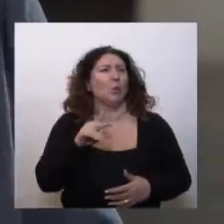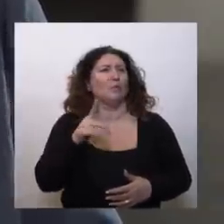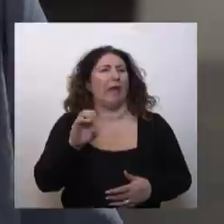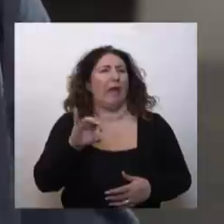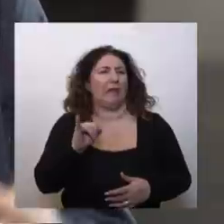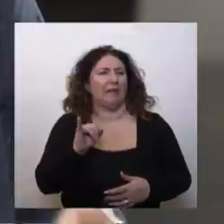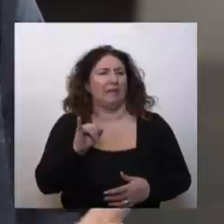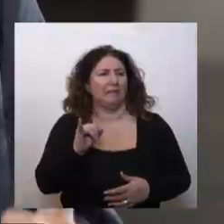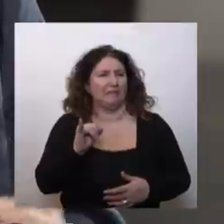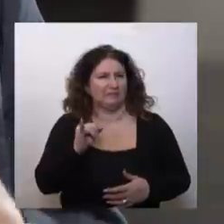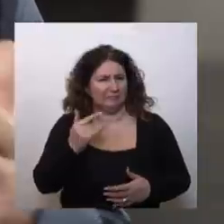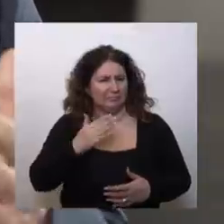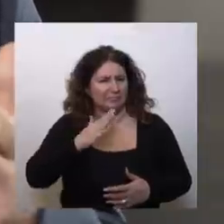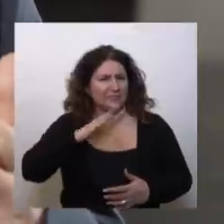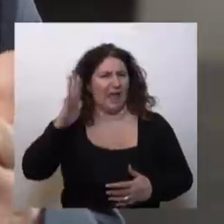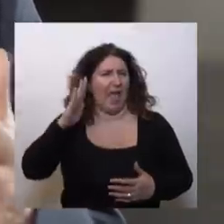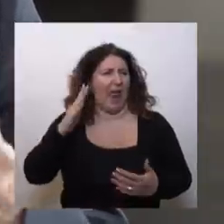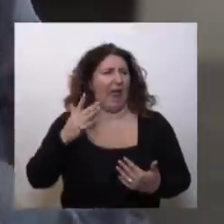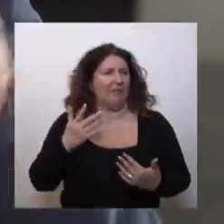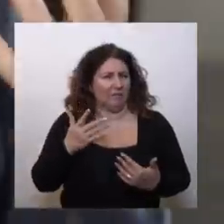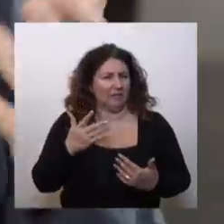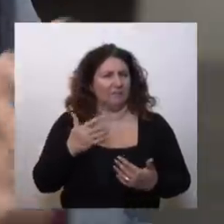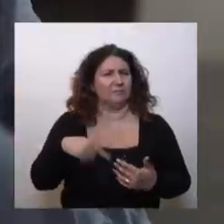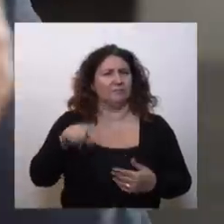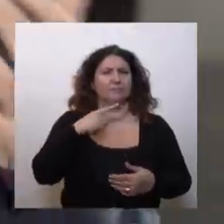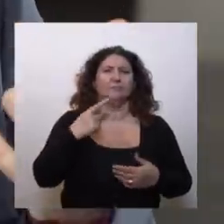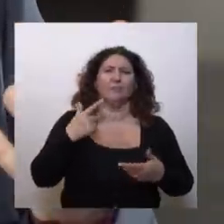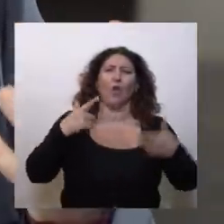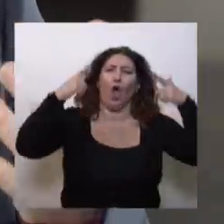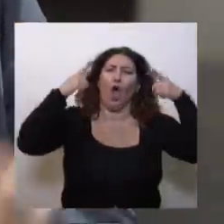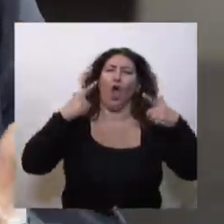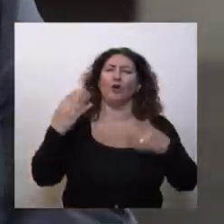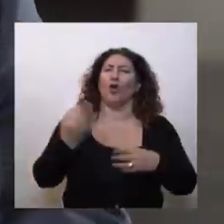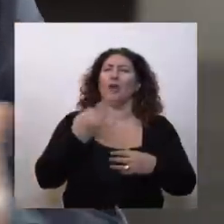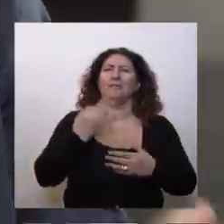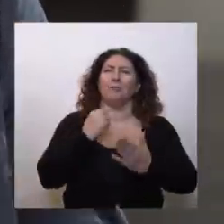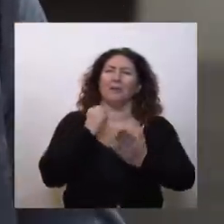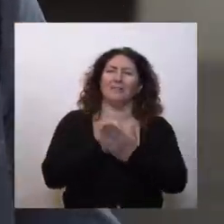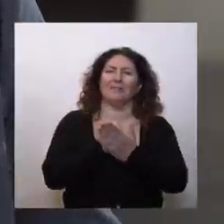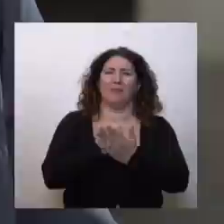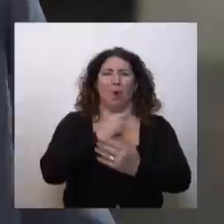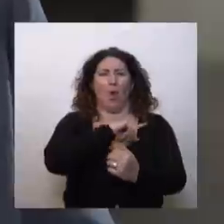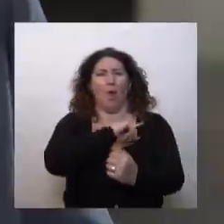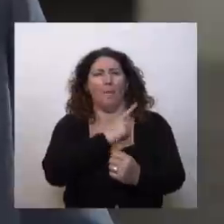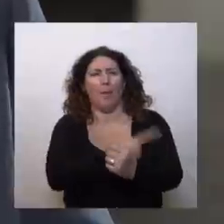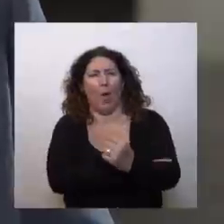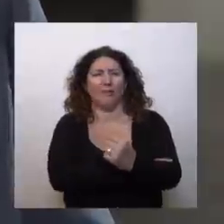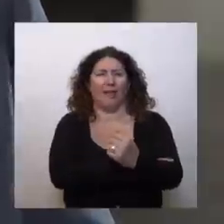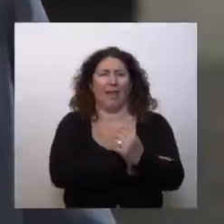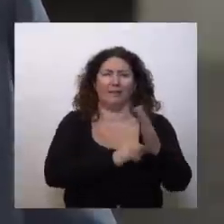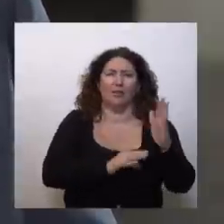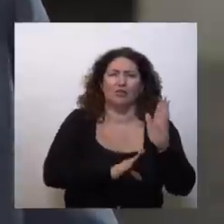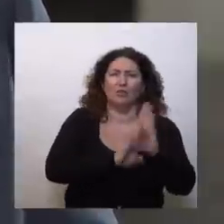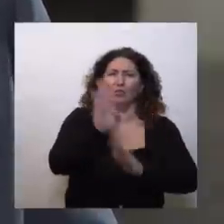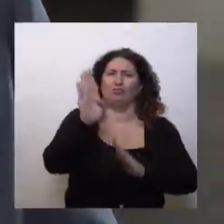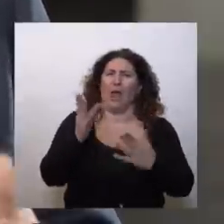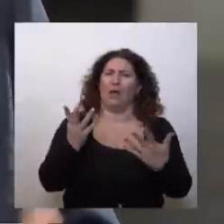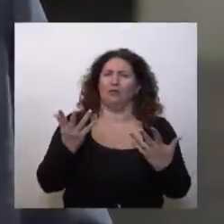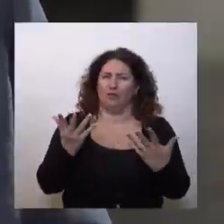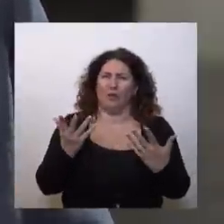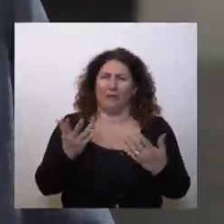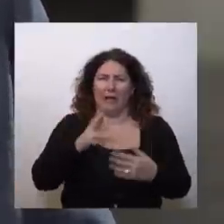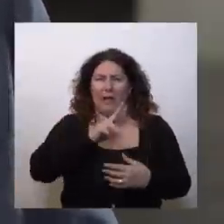La corona è sempre stata un segno di potere, di successo, tipico dei re, degli imperatori.